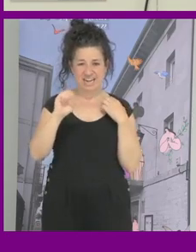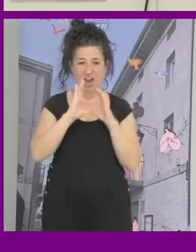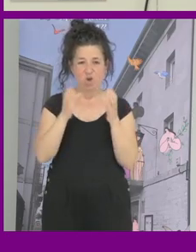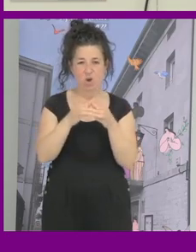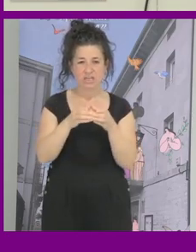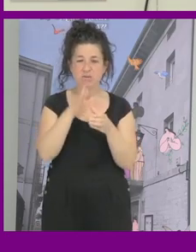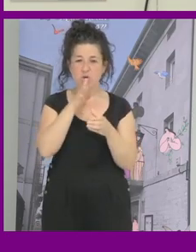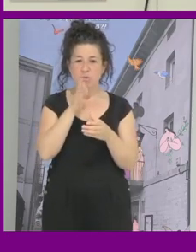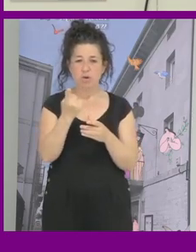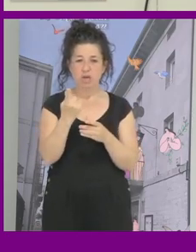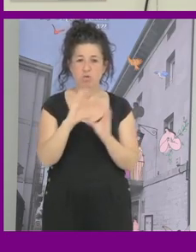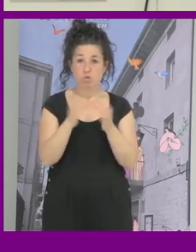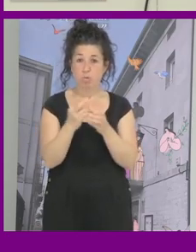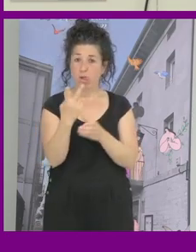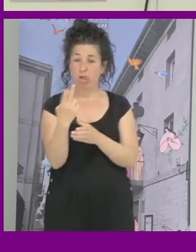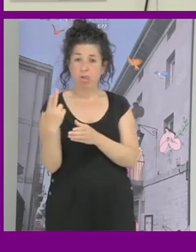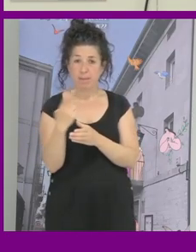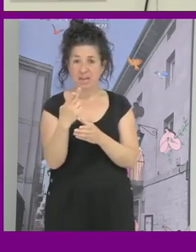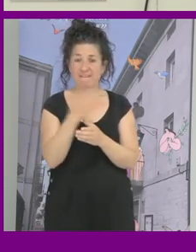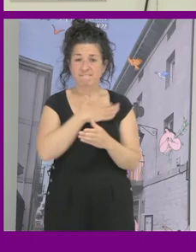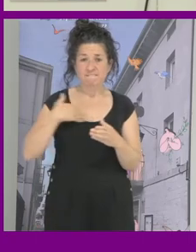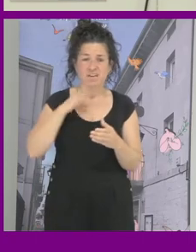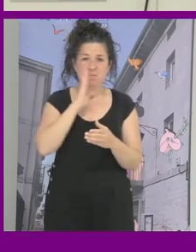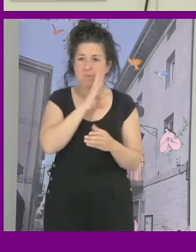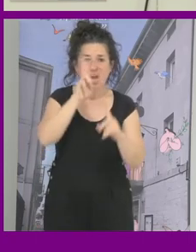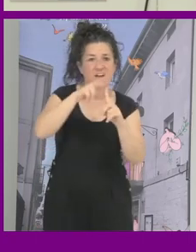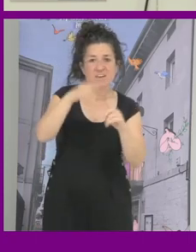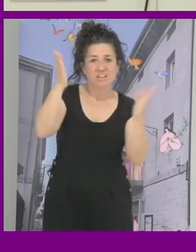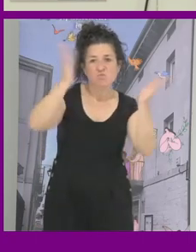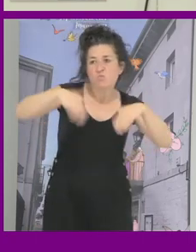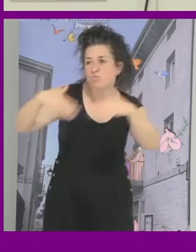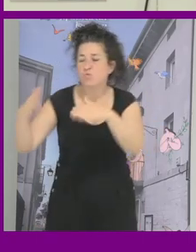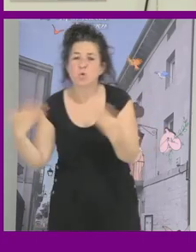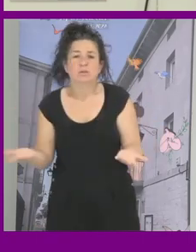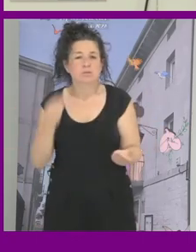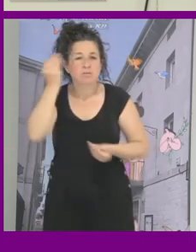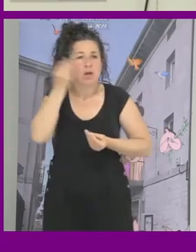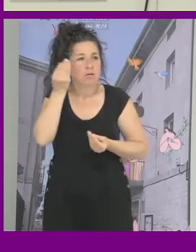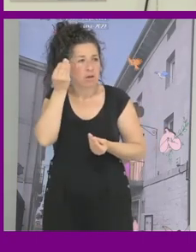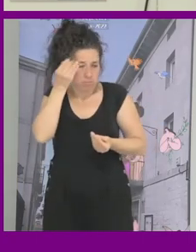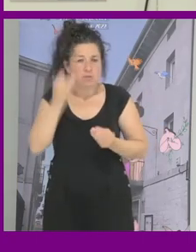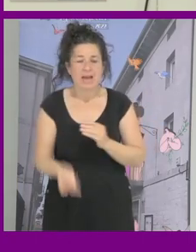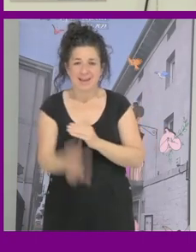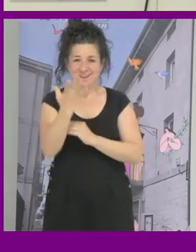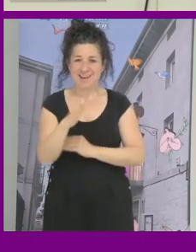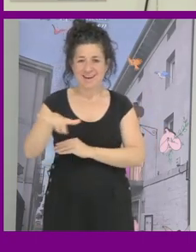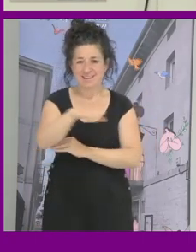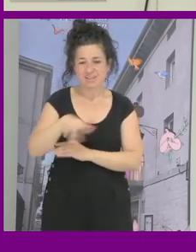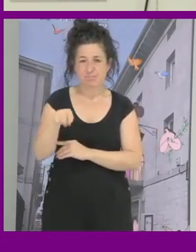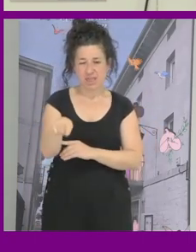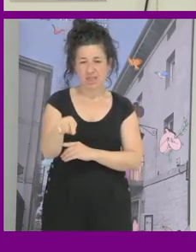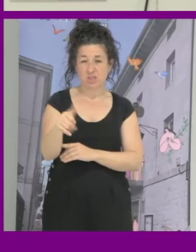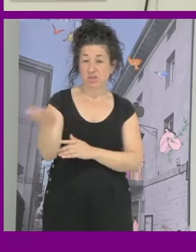ama izan nahi zutelako eta referente falta zutenez, ba, esan zuten ba goazen sortzera, ez? Espazio hau. Orduan hau